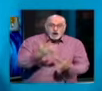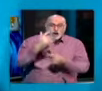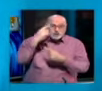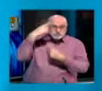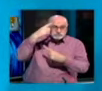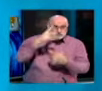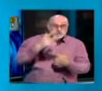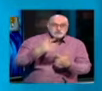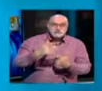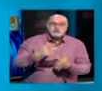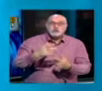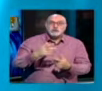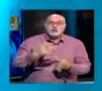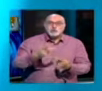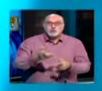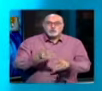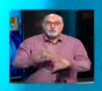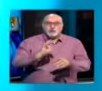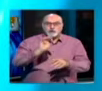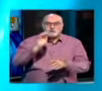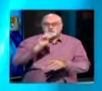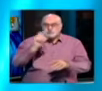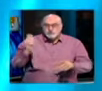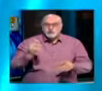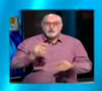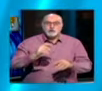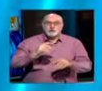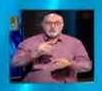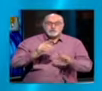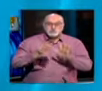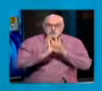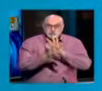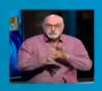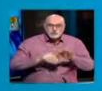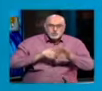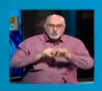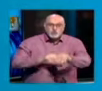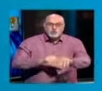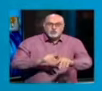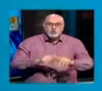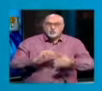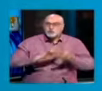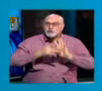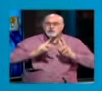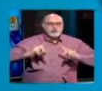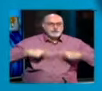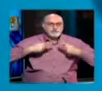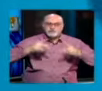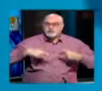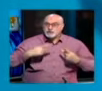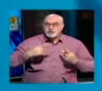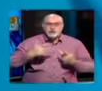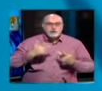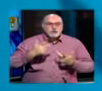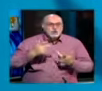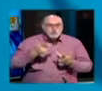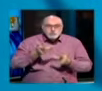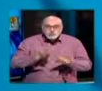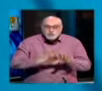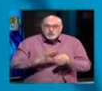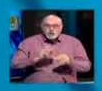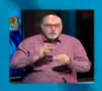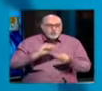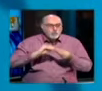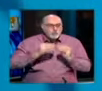الهمجي، لسان الحال في غزة عدوان متواصل يستهدف كل الحياة ووضع إنساني كارثي